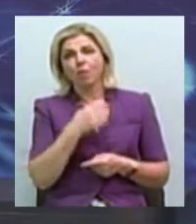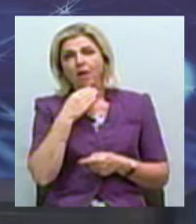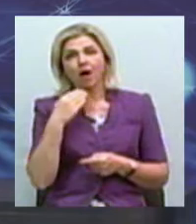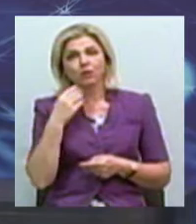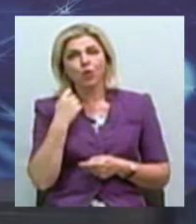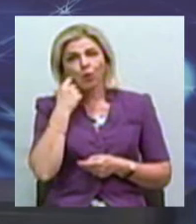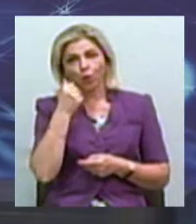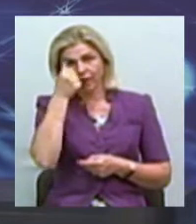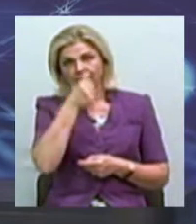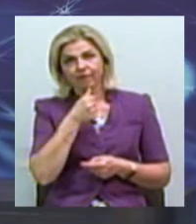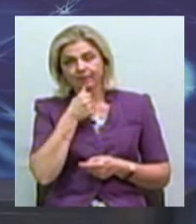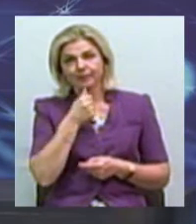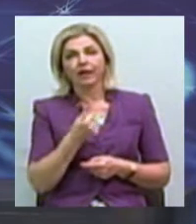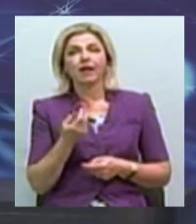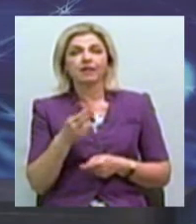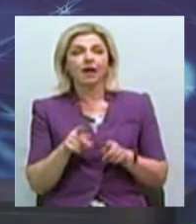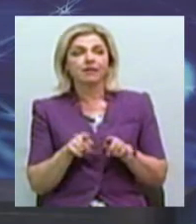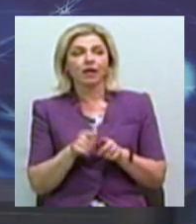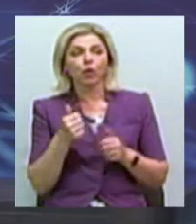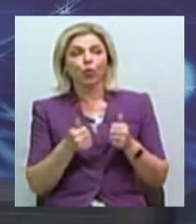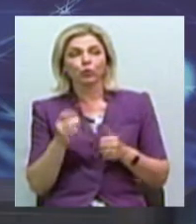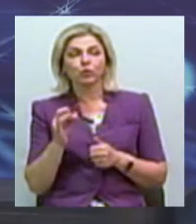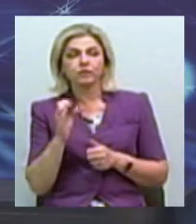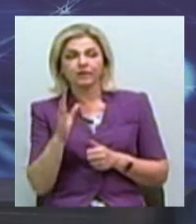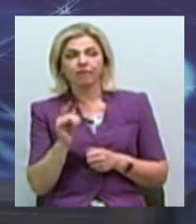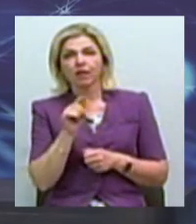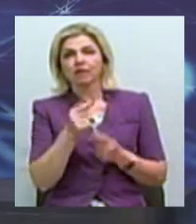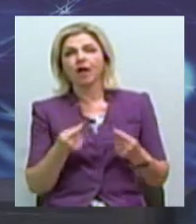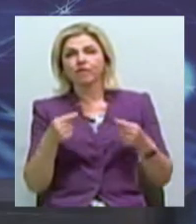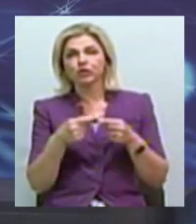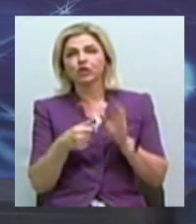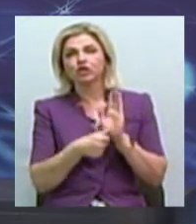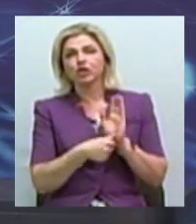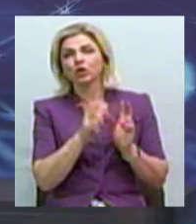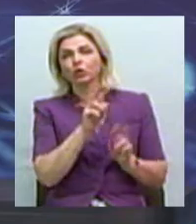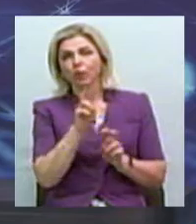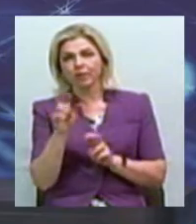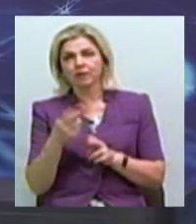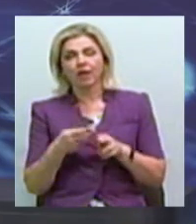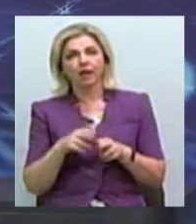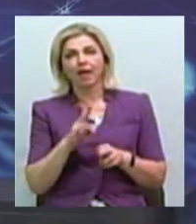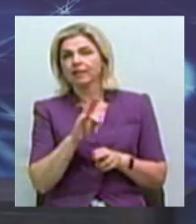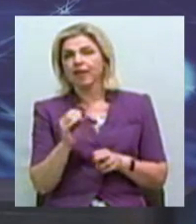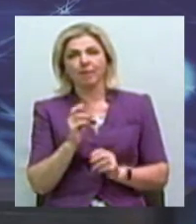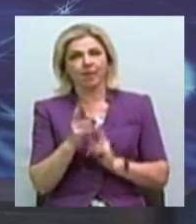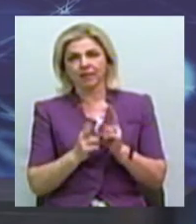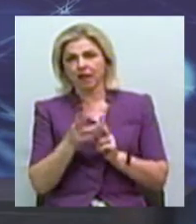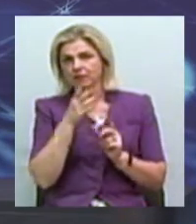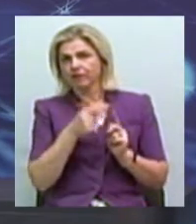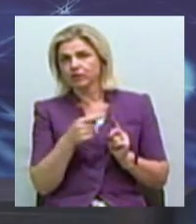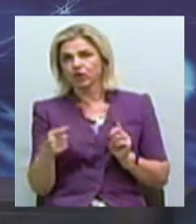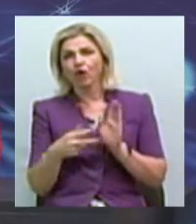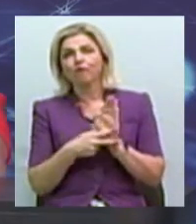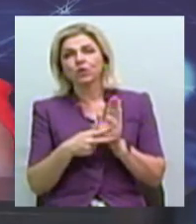І, ну, як для таких конкурсів. І там визначено 6 номінацій, які, до речі, не міняються. Ось протягом 8 років існування